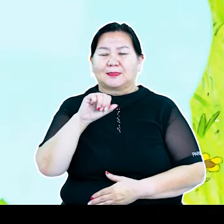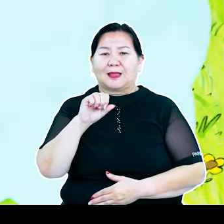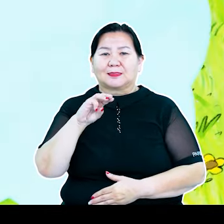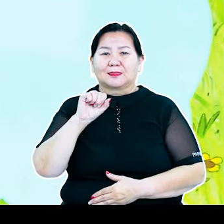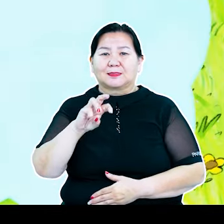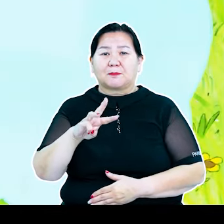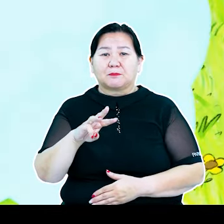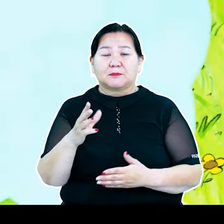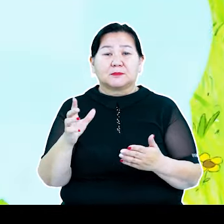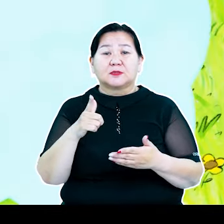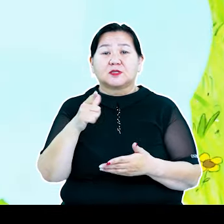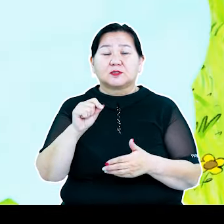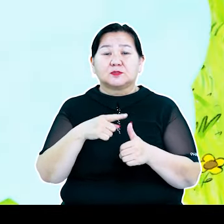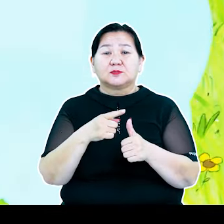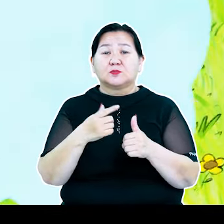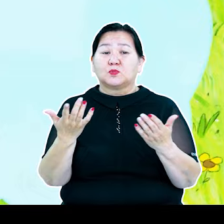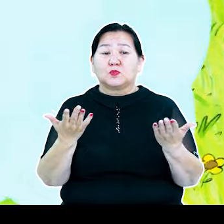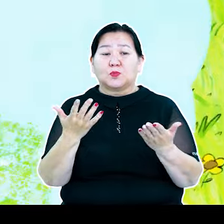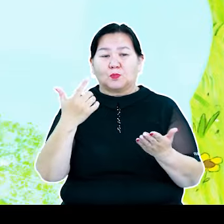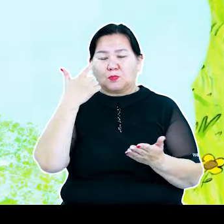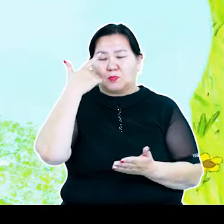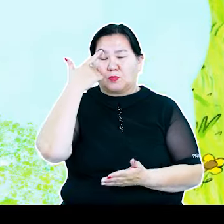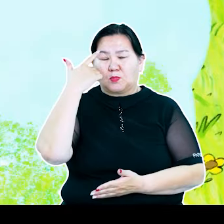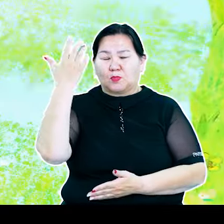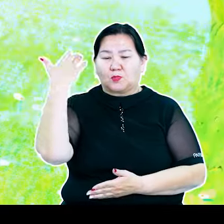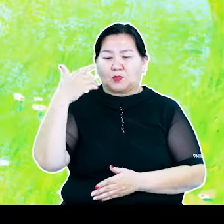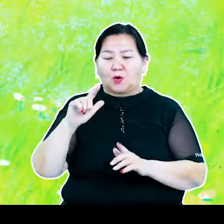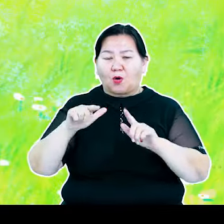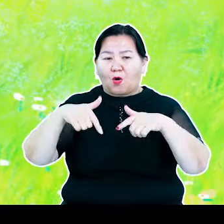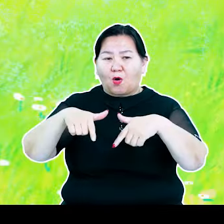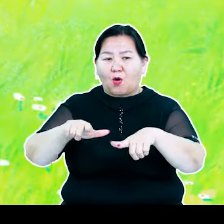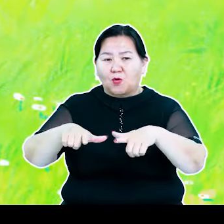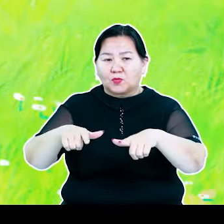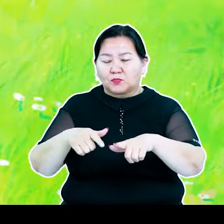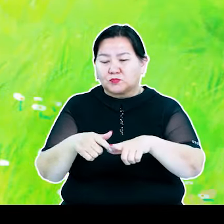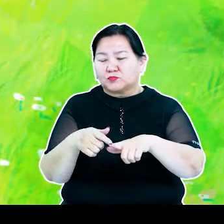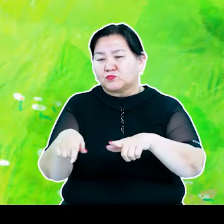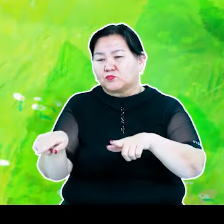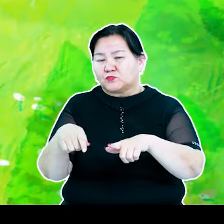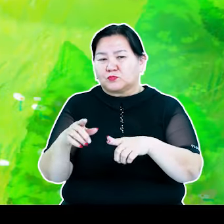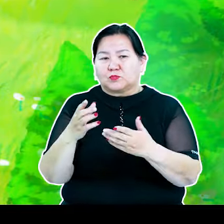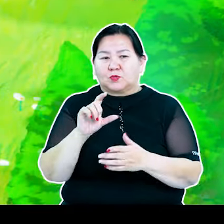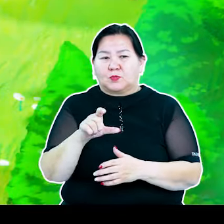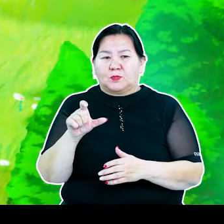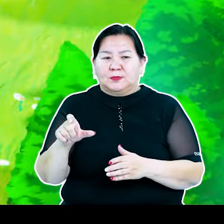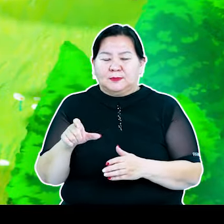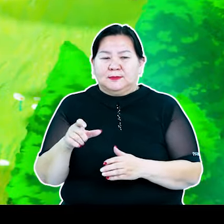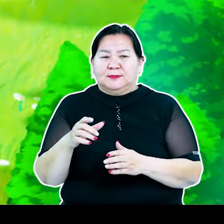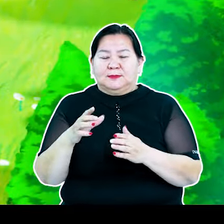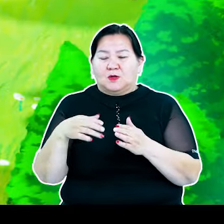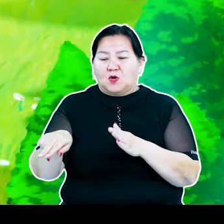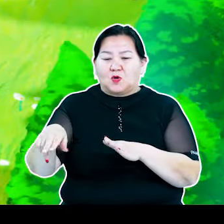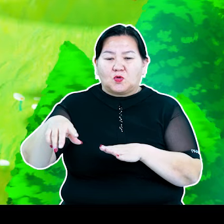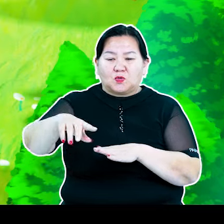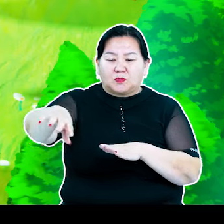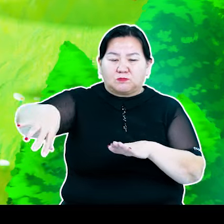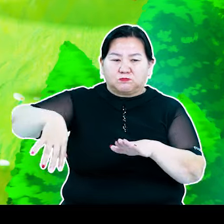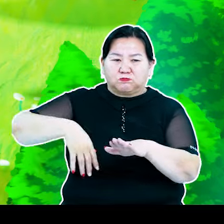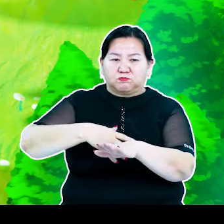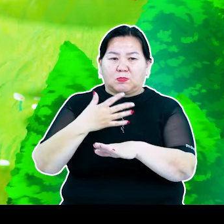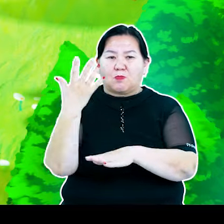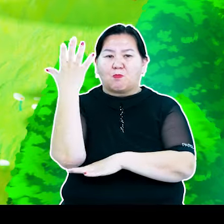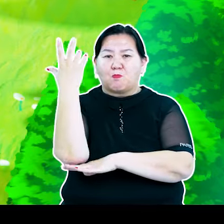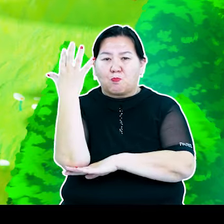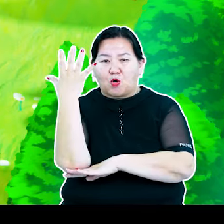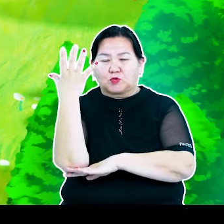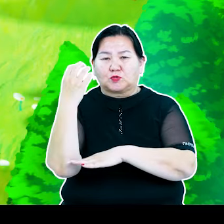Татам гэж юу вэ? Монголчууд гол мөрөн болон их устай булгийн урсцад хамаарах эргэн тойрны газрын мод